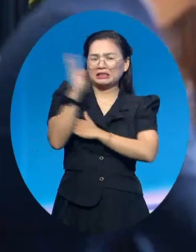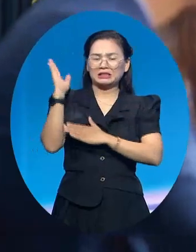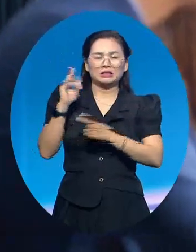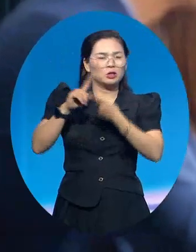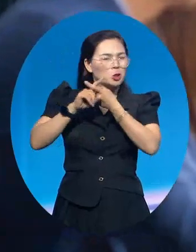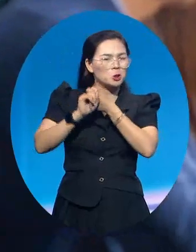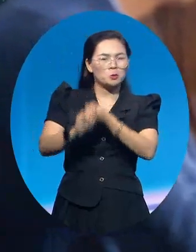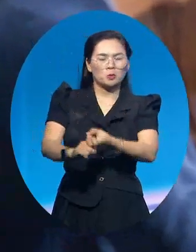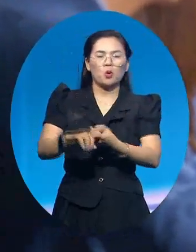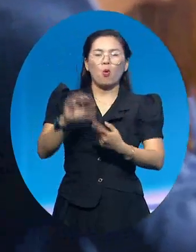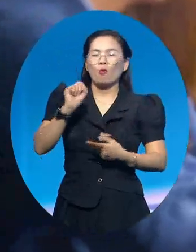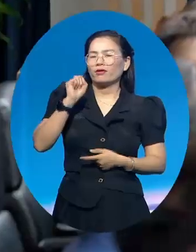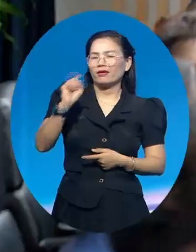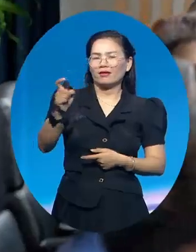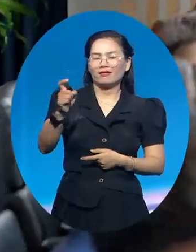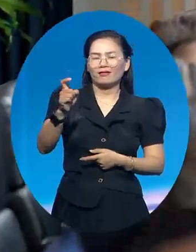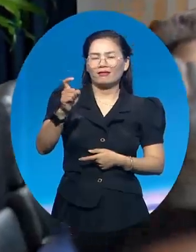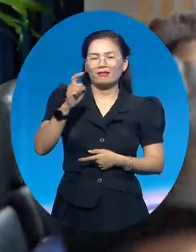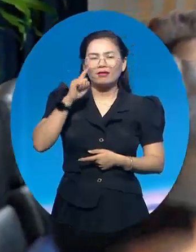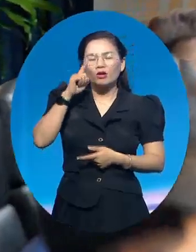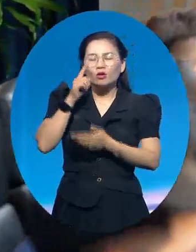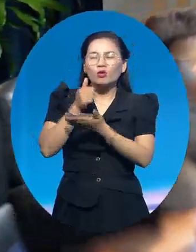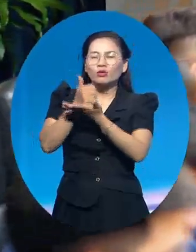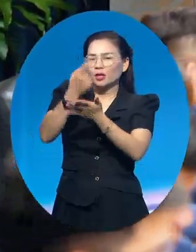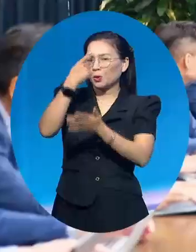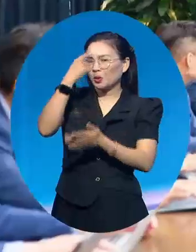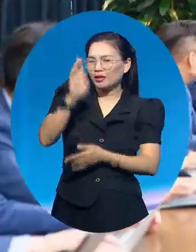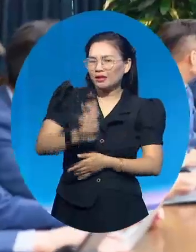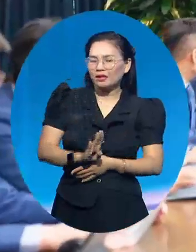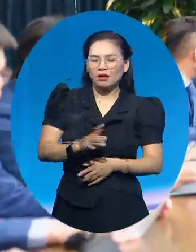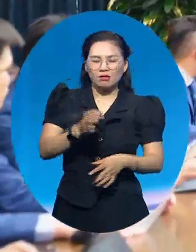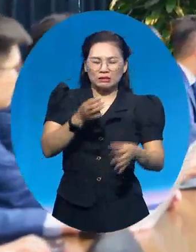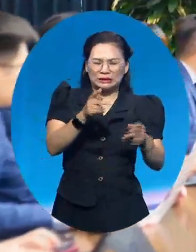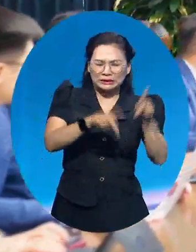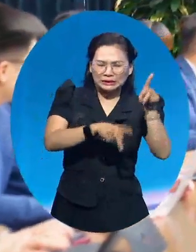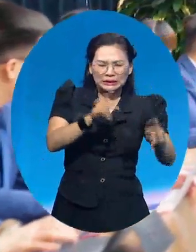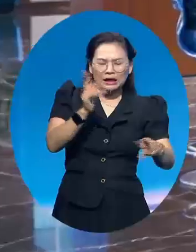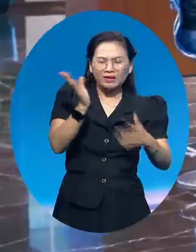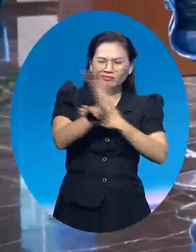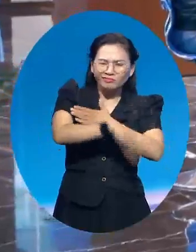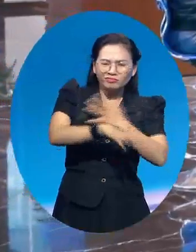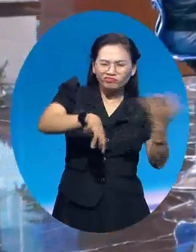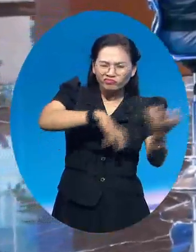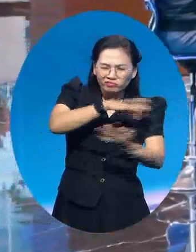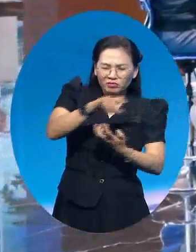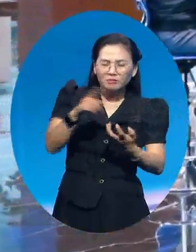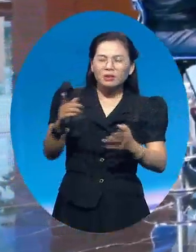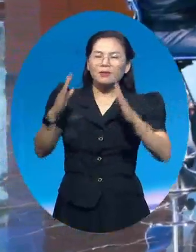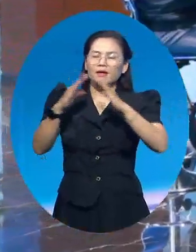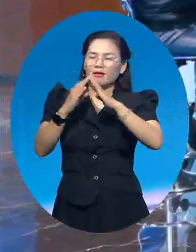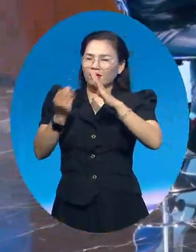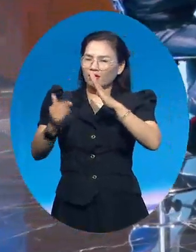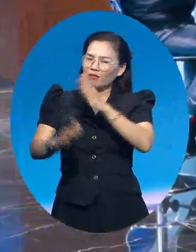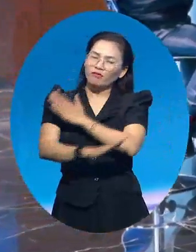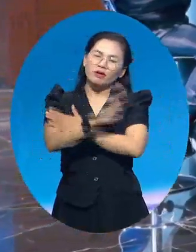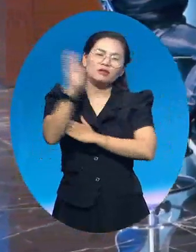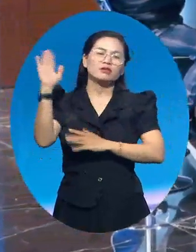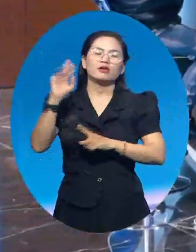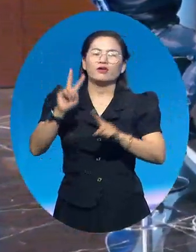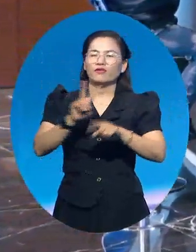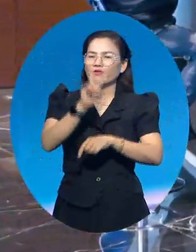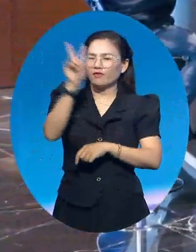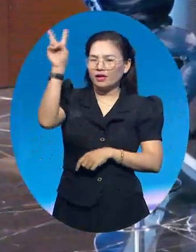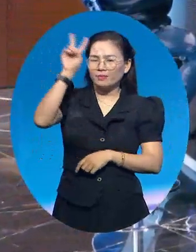và bền vững thuộc top đầu, bất chấp những biến động của thị trường. Điều này cho thấy sự đúng đắn trong chiến lược phát triển, đặc biệt là cam kết thực